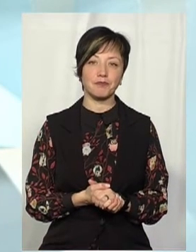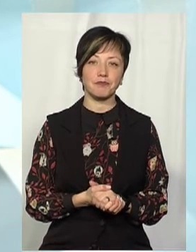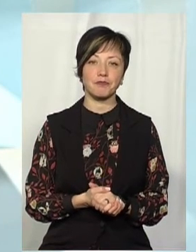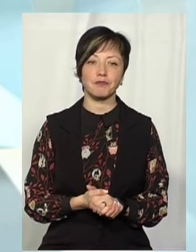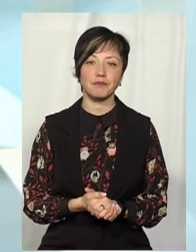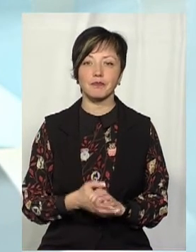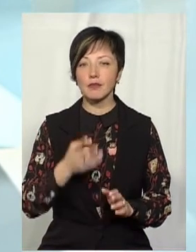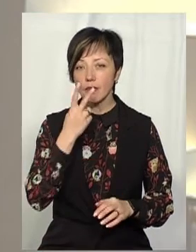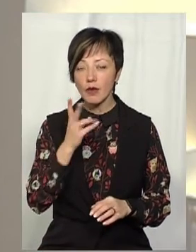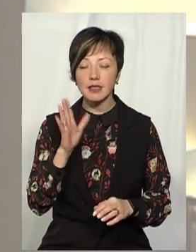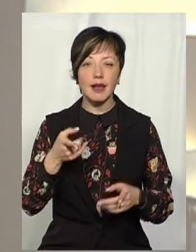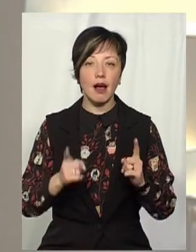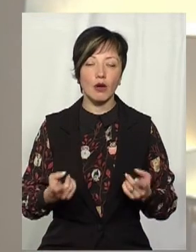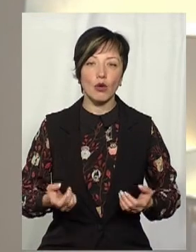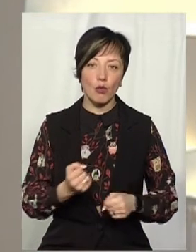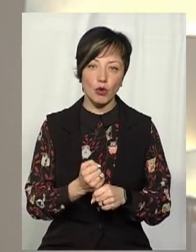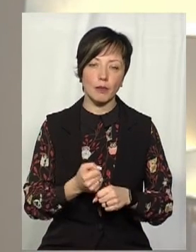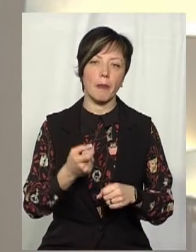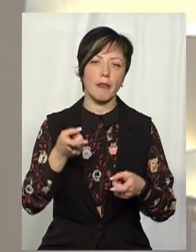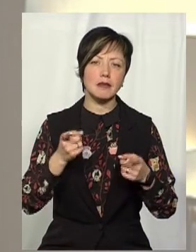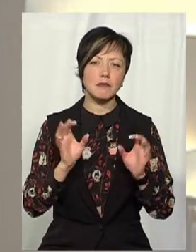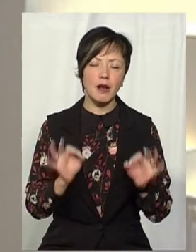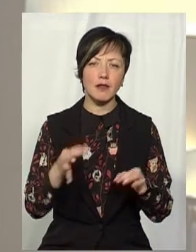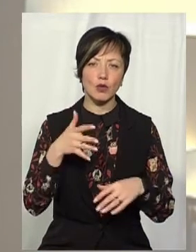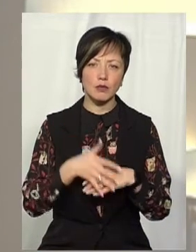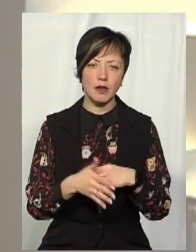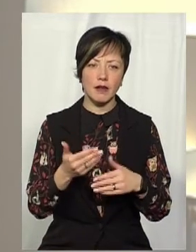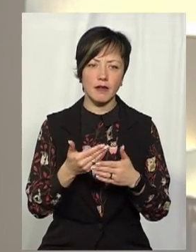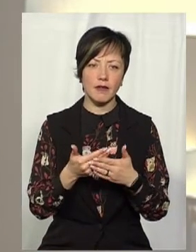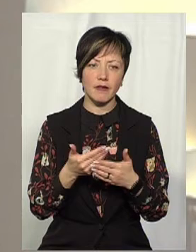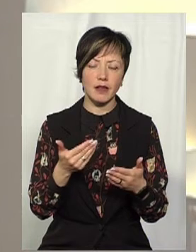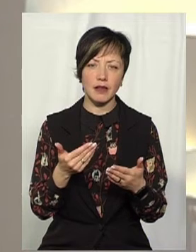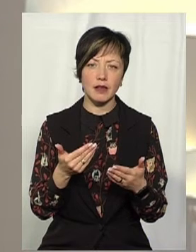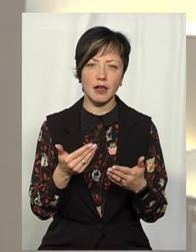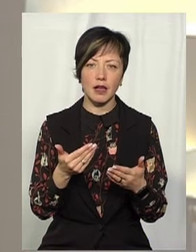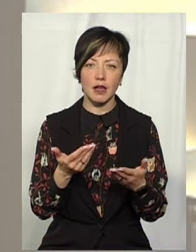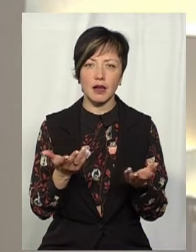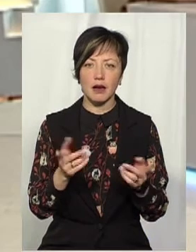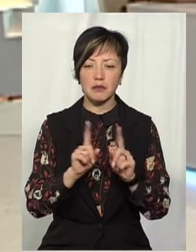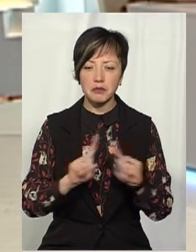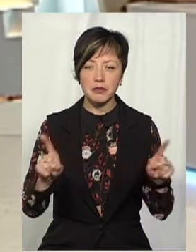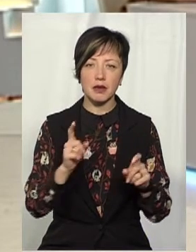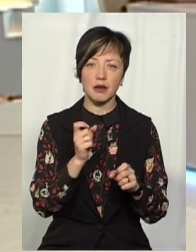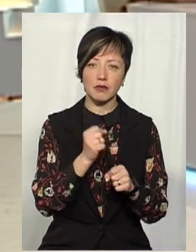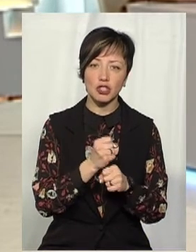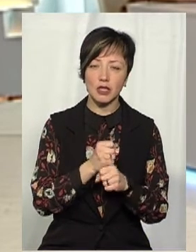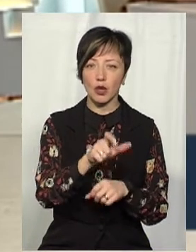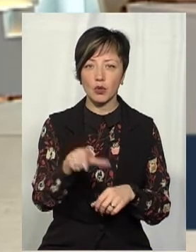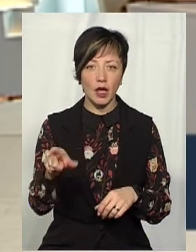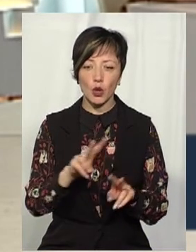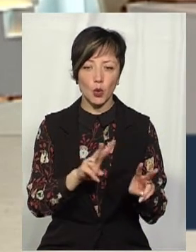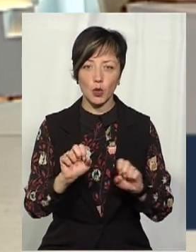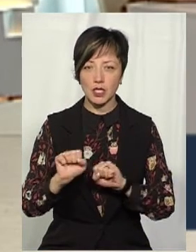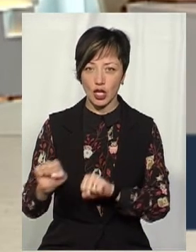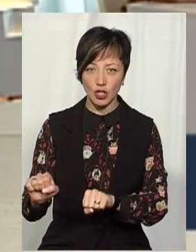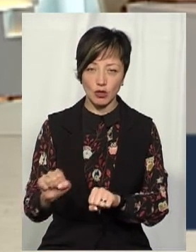Будемо бачити реальну роботу. От, насправді розуміємо, що від неадекватних людей і вчинків ніхто не захищений, тим паче от офіцери,